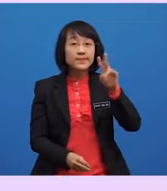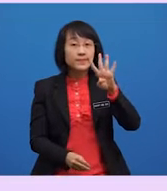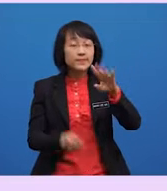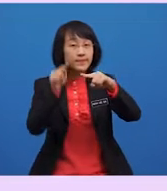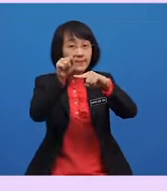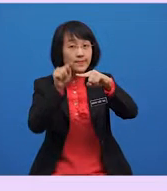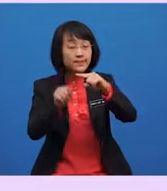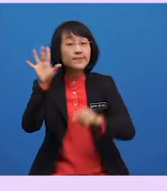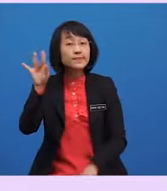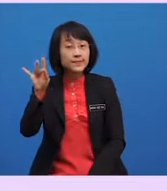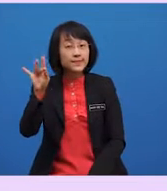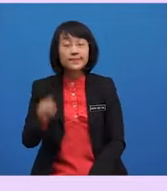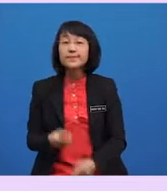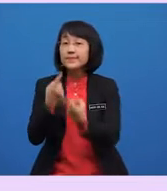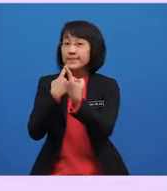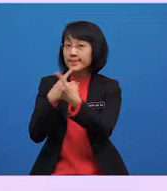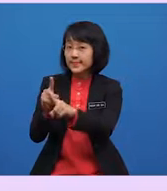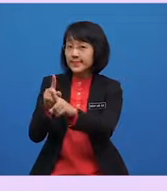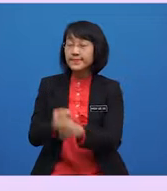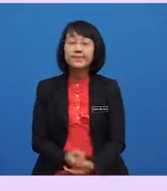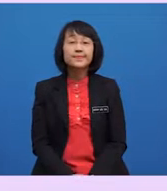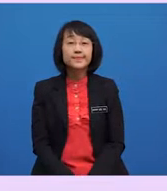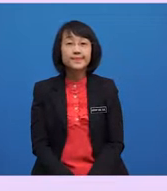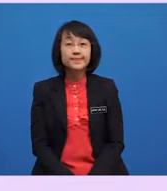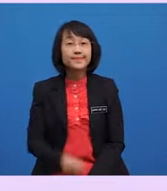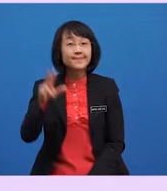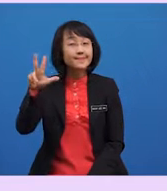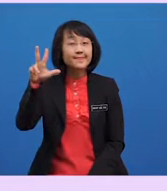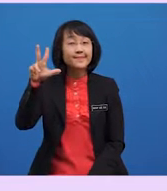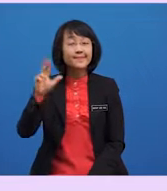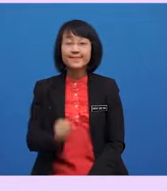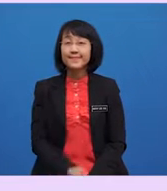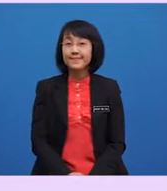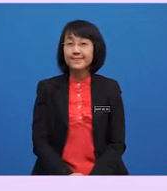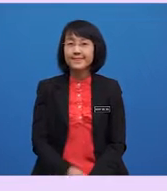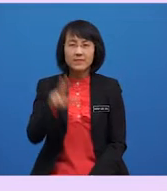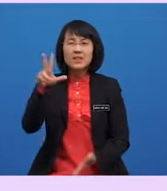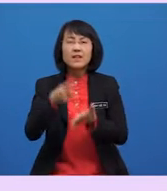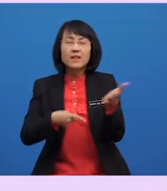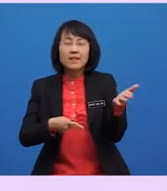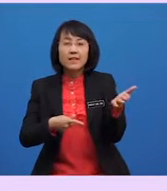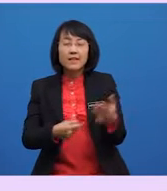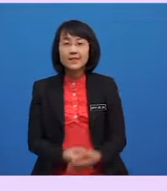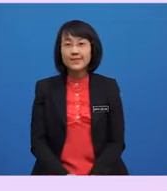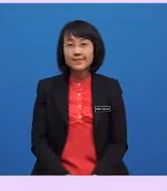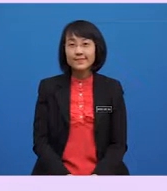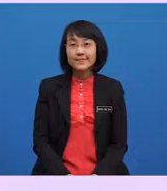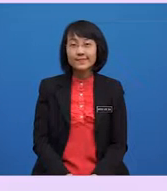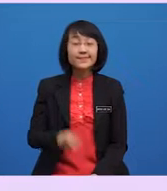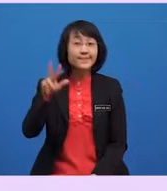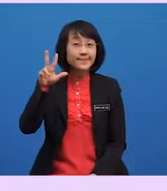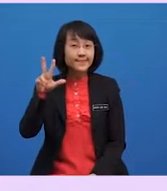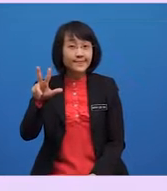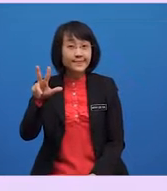24/8. Jawapannya ialah 3. 3 apa? Ya,